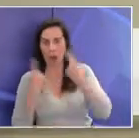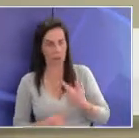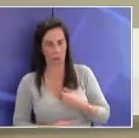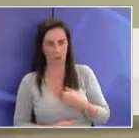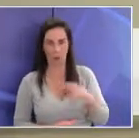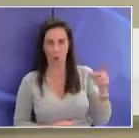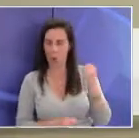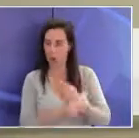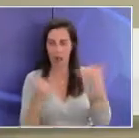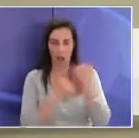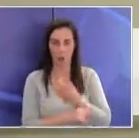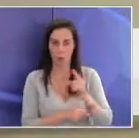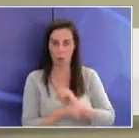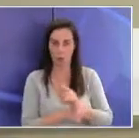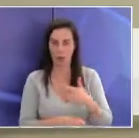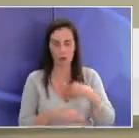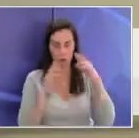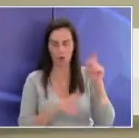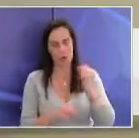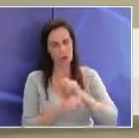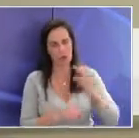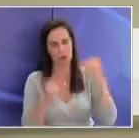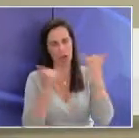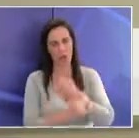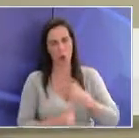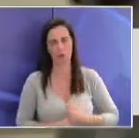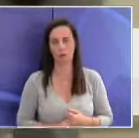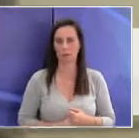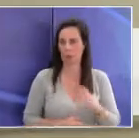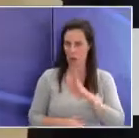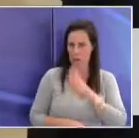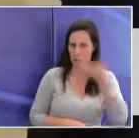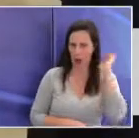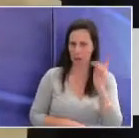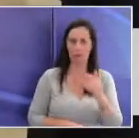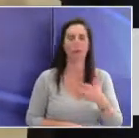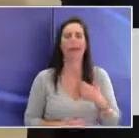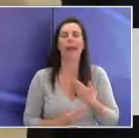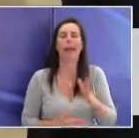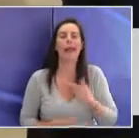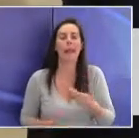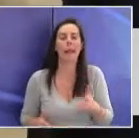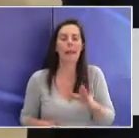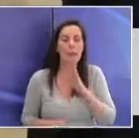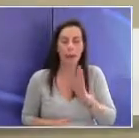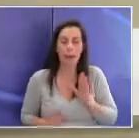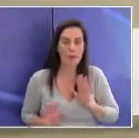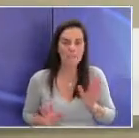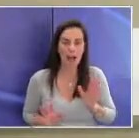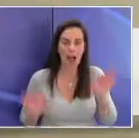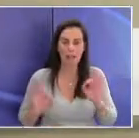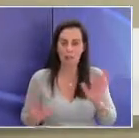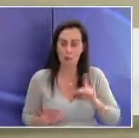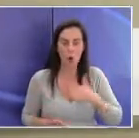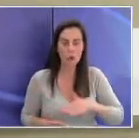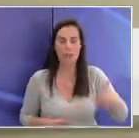אמר שהוא עשה טעות בזמנו. אני מקווה שהוא לא יחזור על הטעות פעם שנייה. אבל אין לכם בעיה עם יאיר לפיד. אנחנו, אין לנו עם כל אחד שירצה לנהל את המדינה